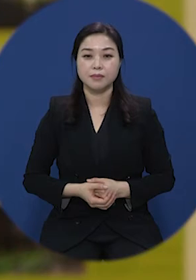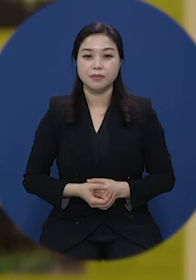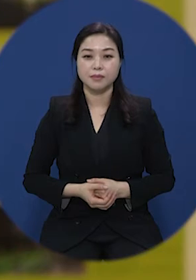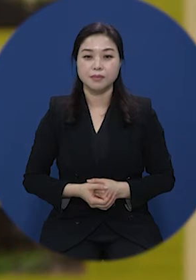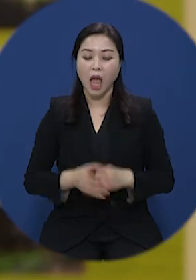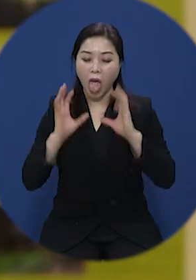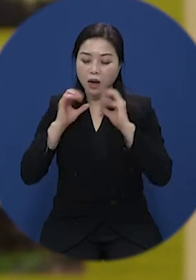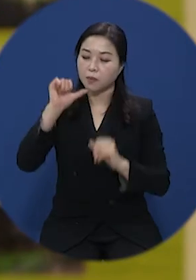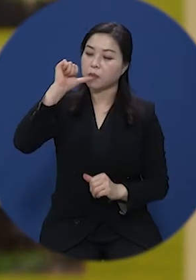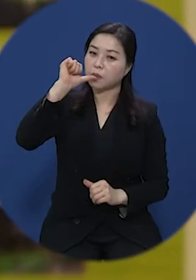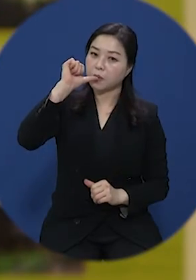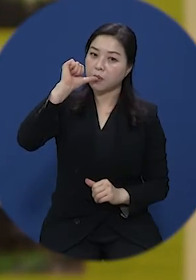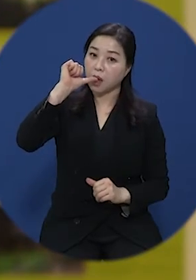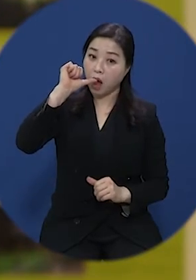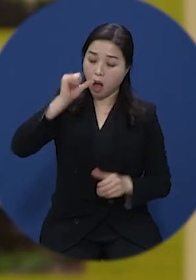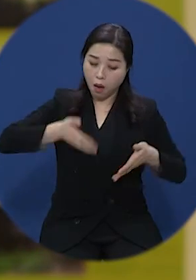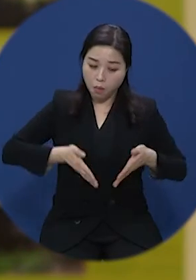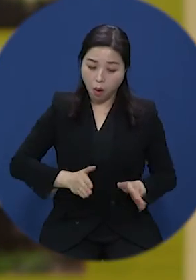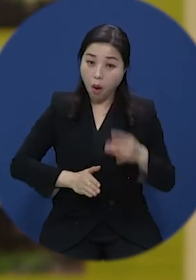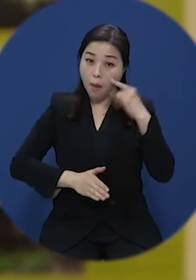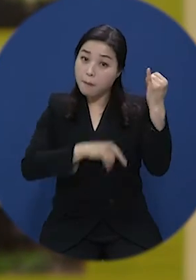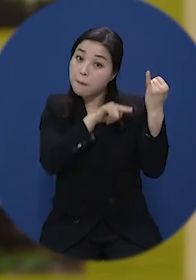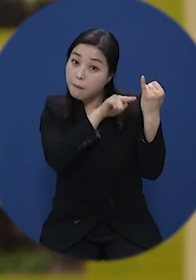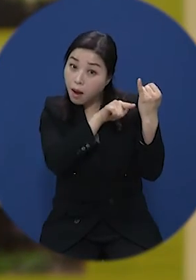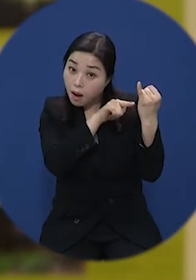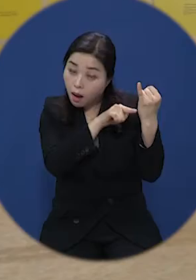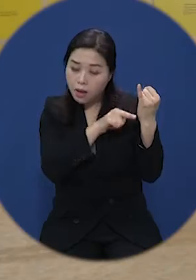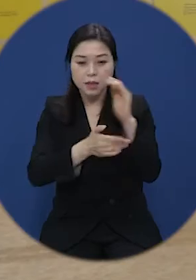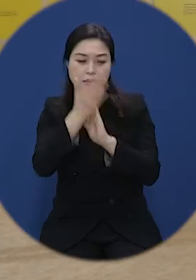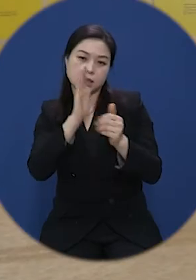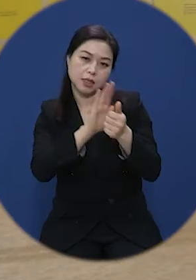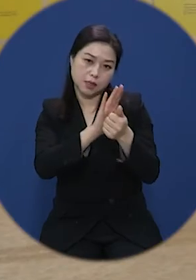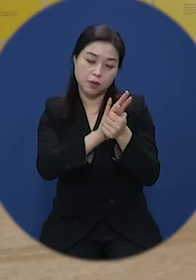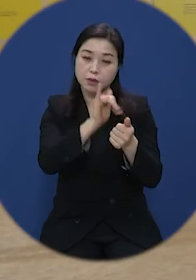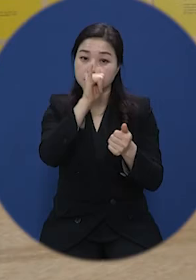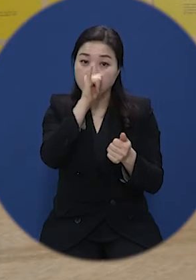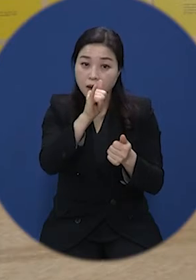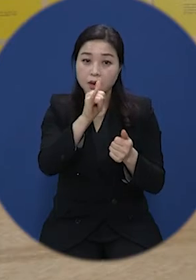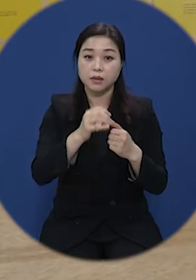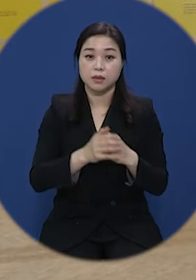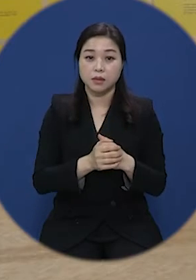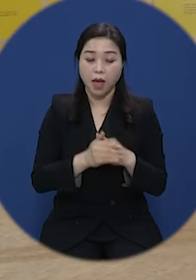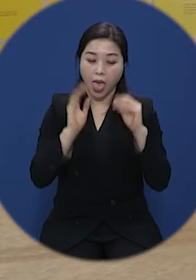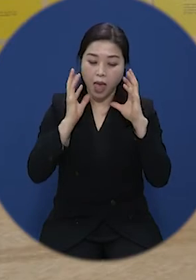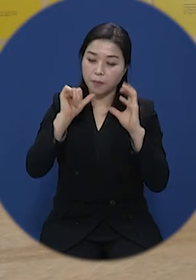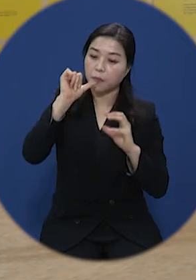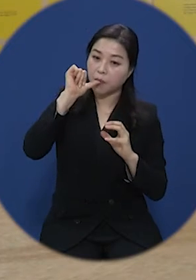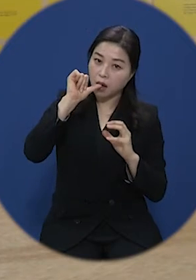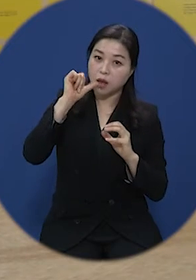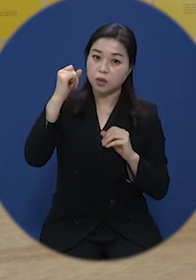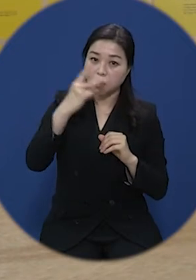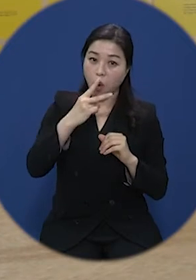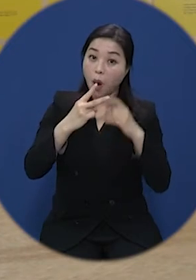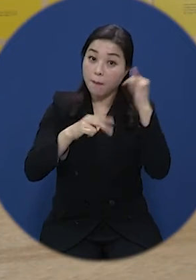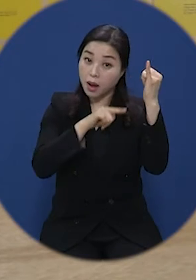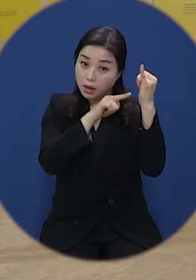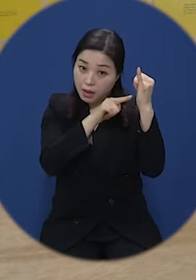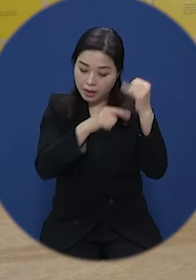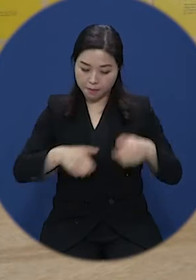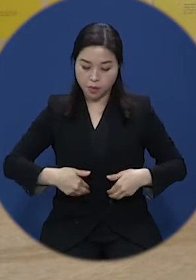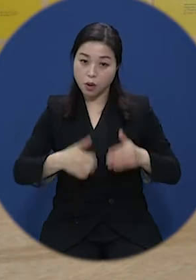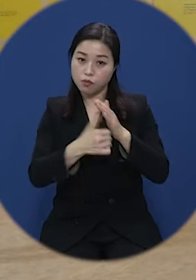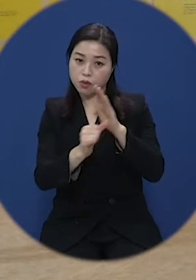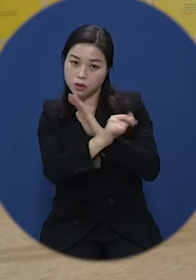신생아와 산모에 대한 시차원의 지원이 강화됩니다. 신생아와 산모에게 필요한 용품을 지원하는 데 있어